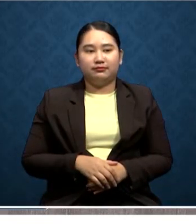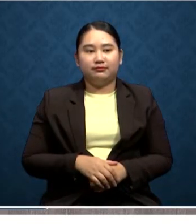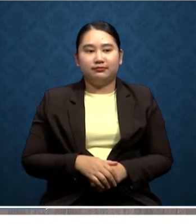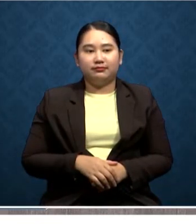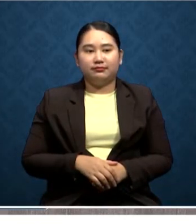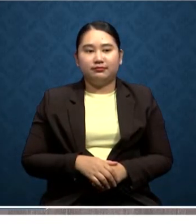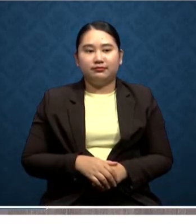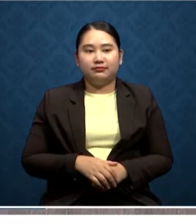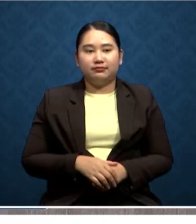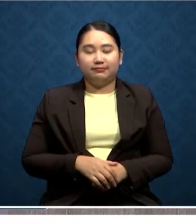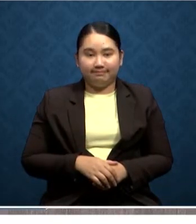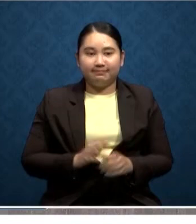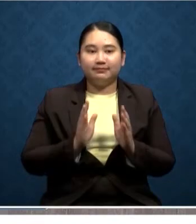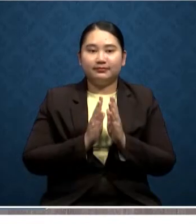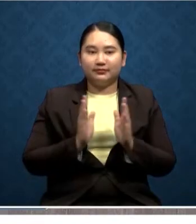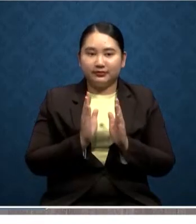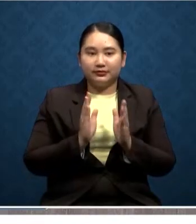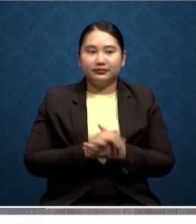ค่ะครับขอบคุณมากครับลำดับ